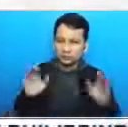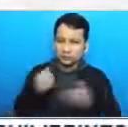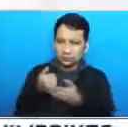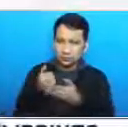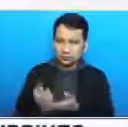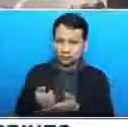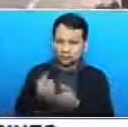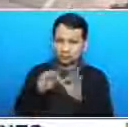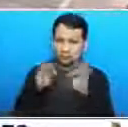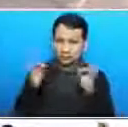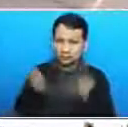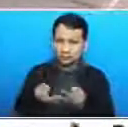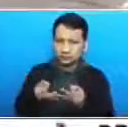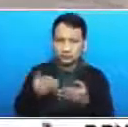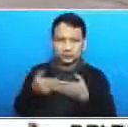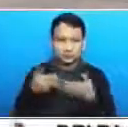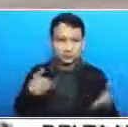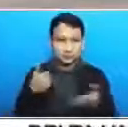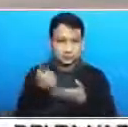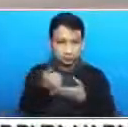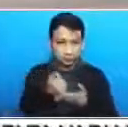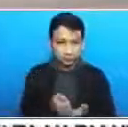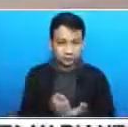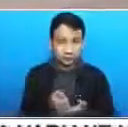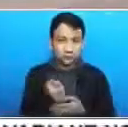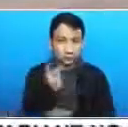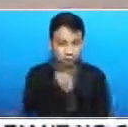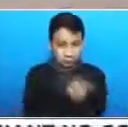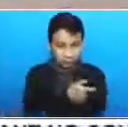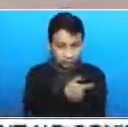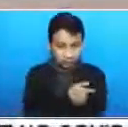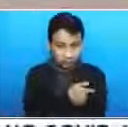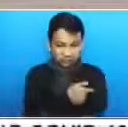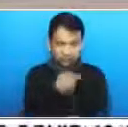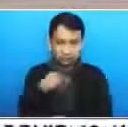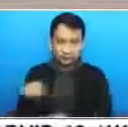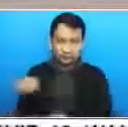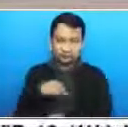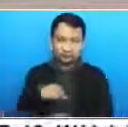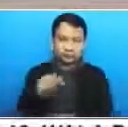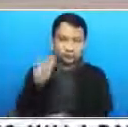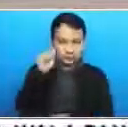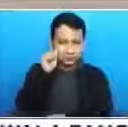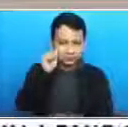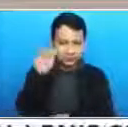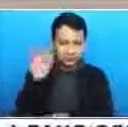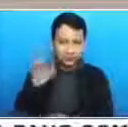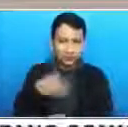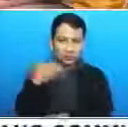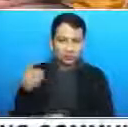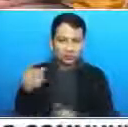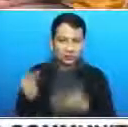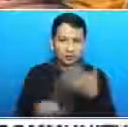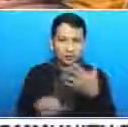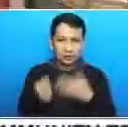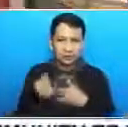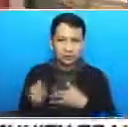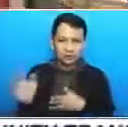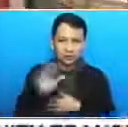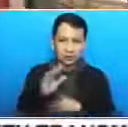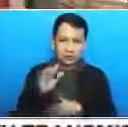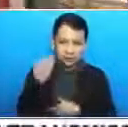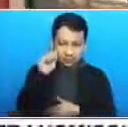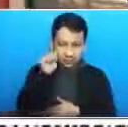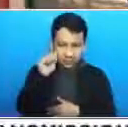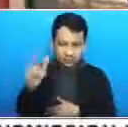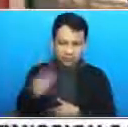sa nanay mo nagagawin yun. Ang kanyang pagluluksa, pinahirap pa ng pandemya. Dahil gustuhin man niyang personal na mailabas,